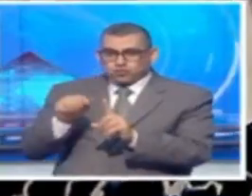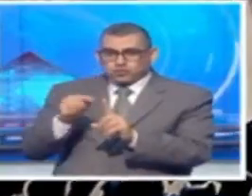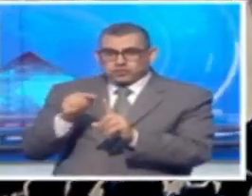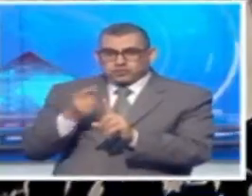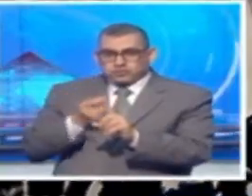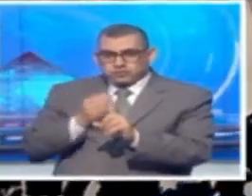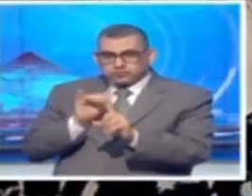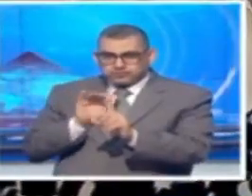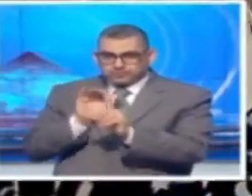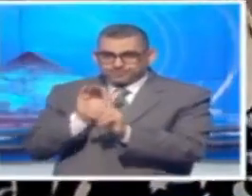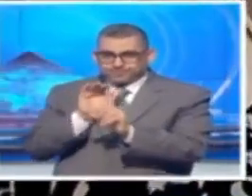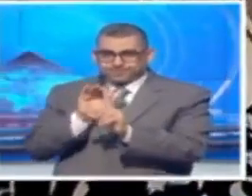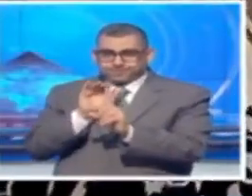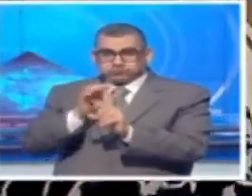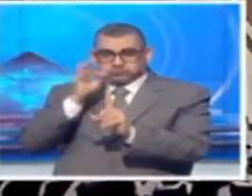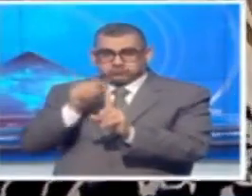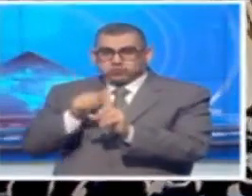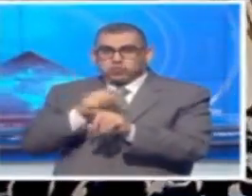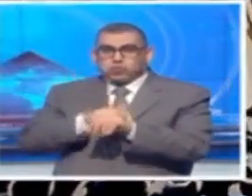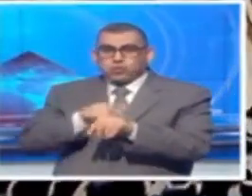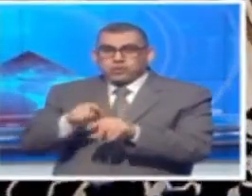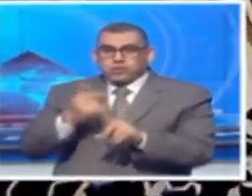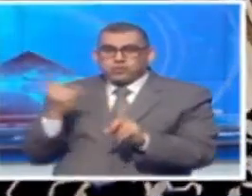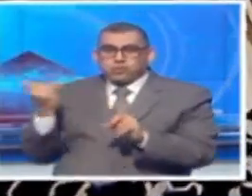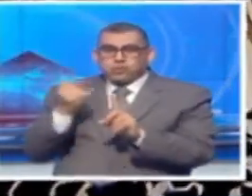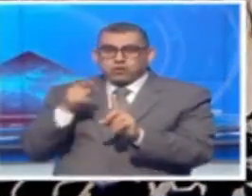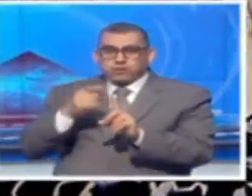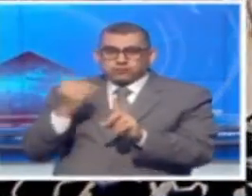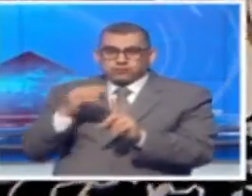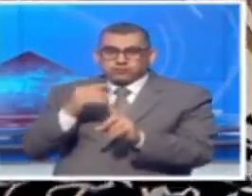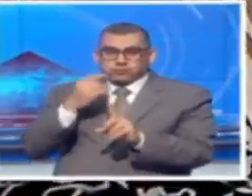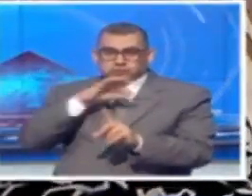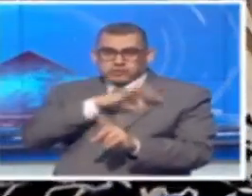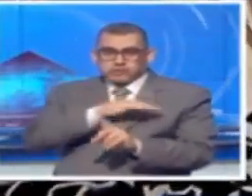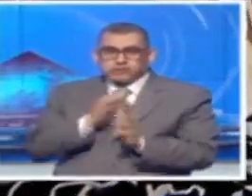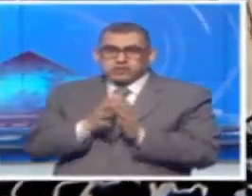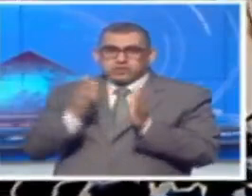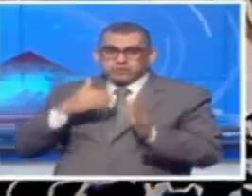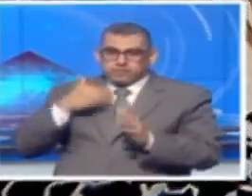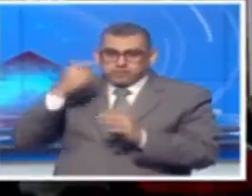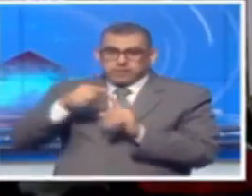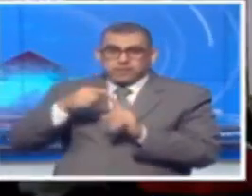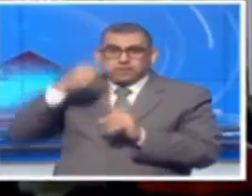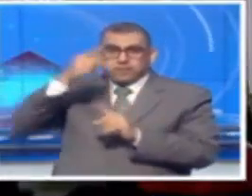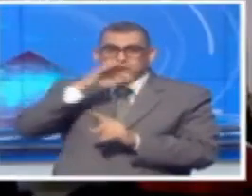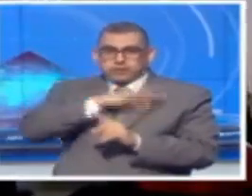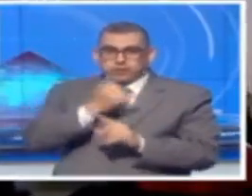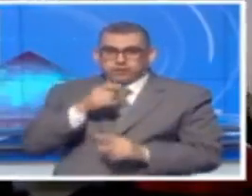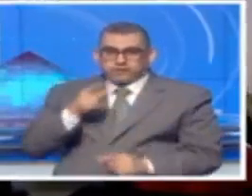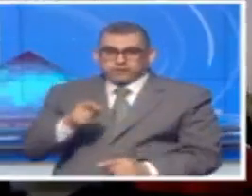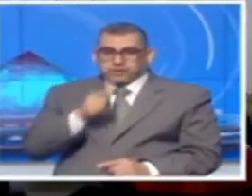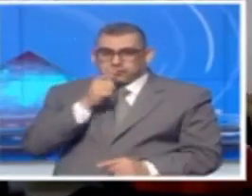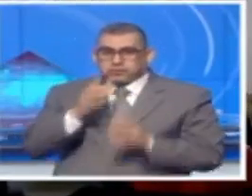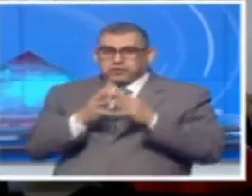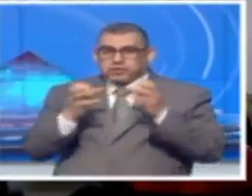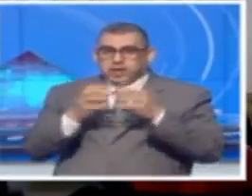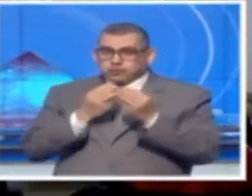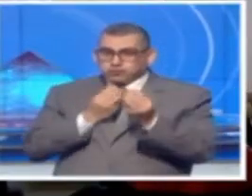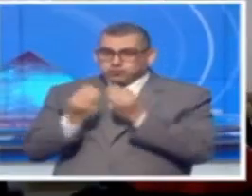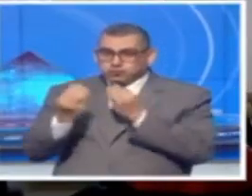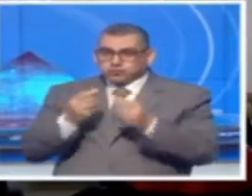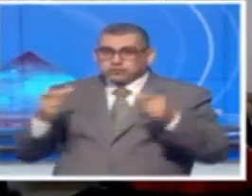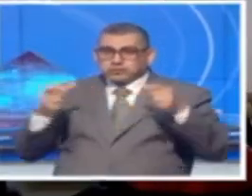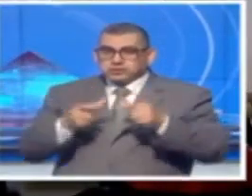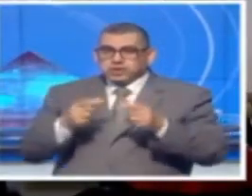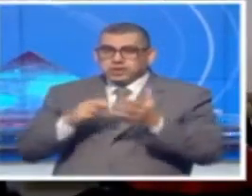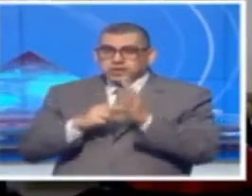فالاستثمار في هذا الوقت هو أفضل استثمار ممكن وبيدي عائد على المدى الطويل. كما ناقش الحضور